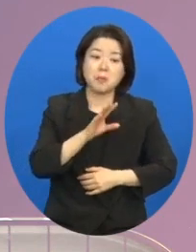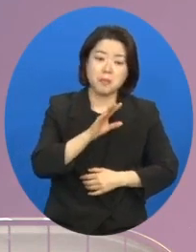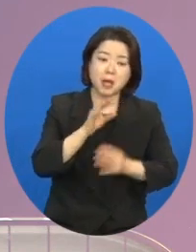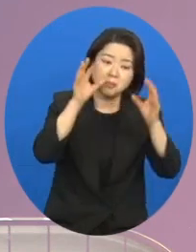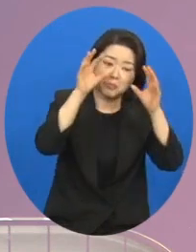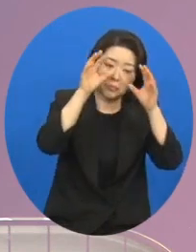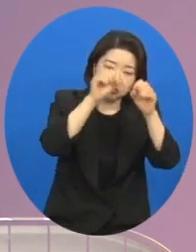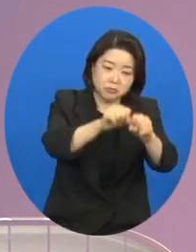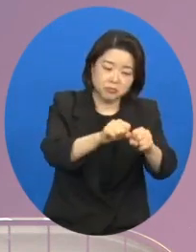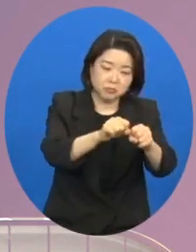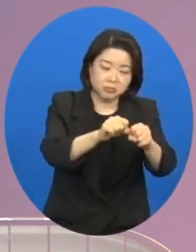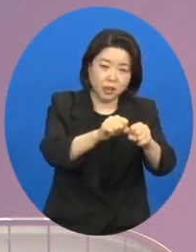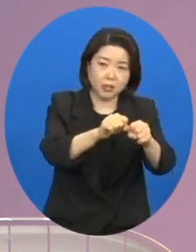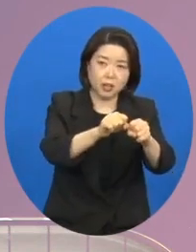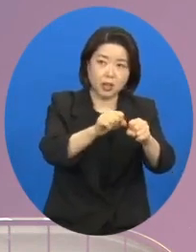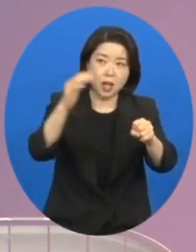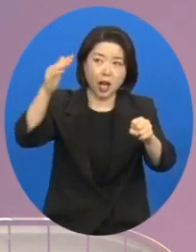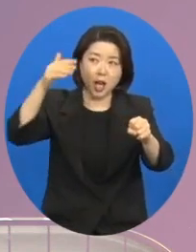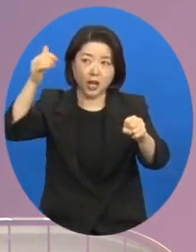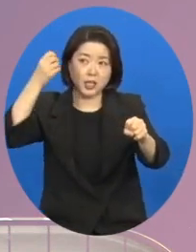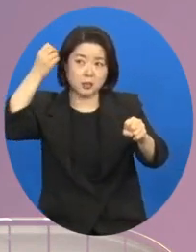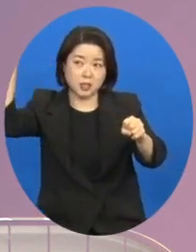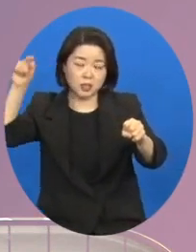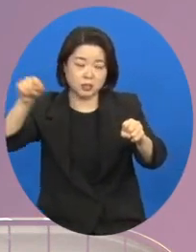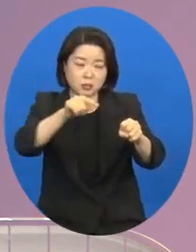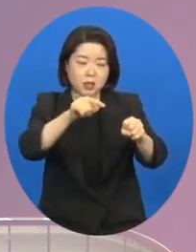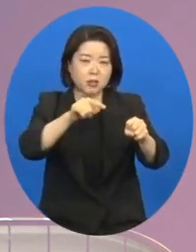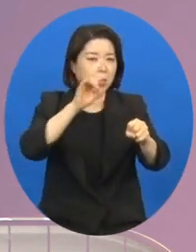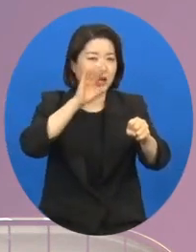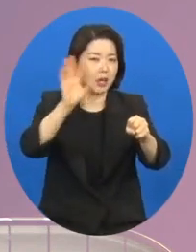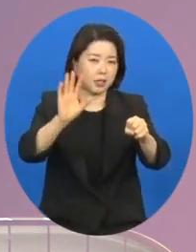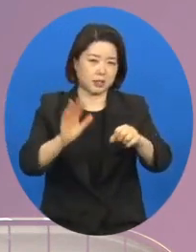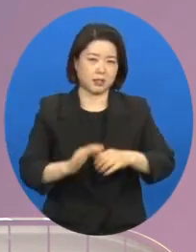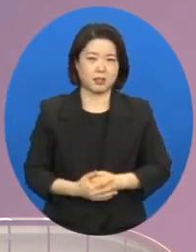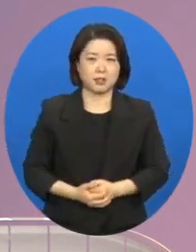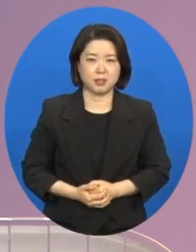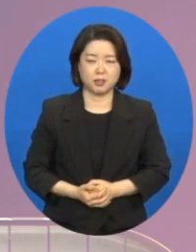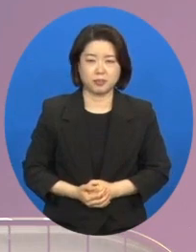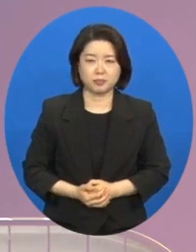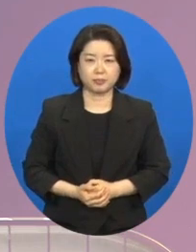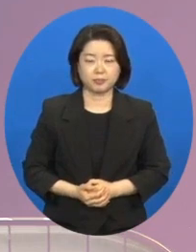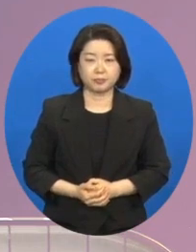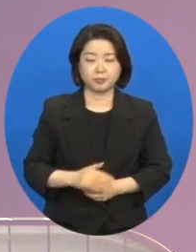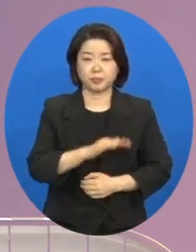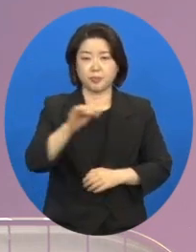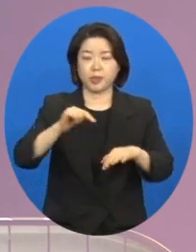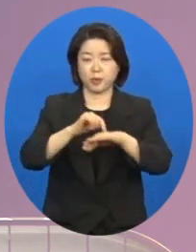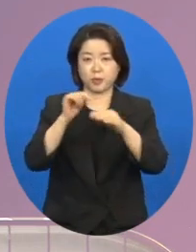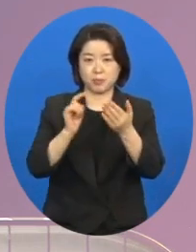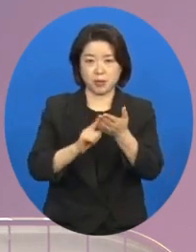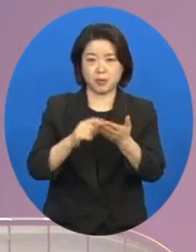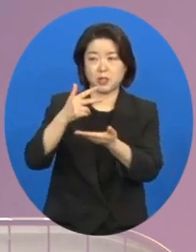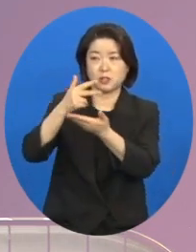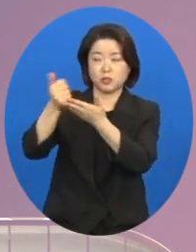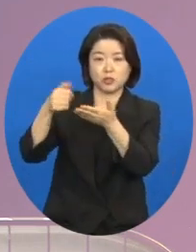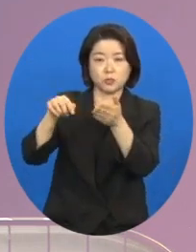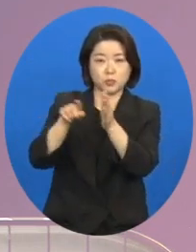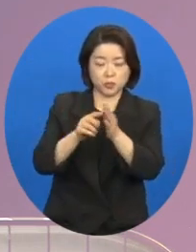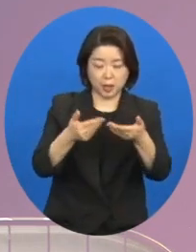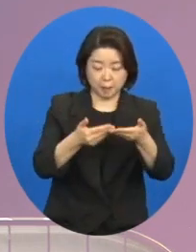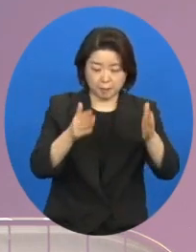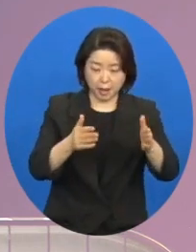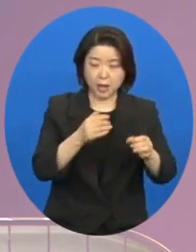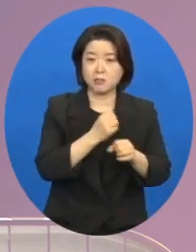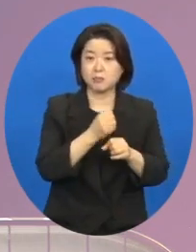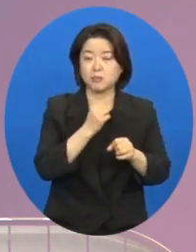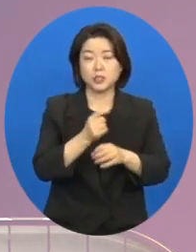잊어버릴 수 있다는 것을 여러분 꼭 기억하셔야 돼요. 그래서 우리 마음에 주님을 위한 방을 마련하지 못하는